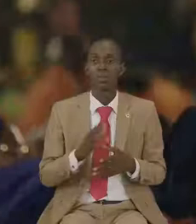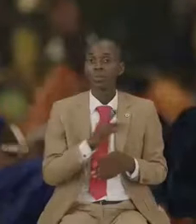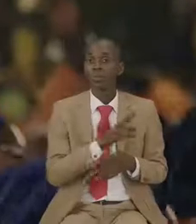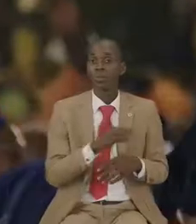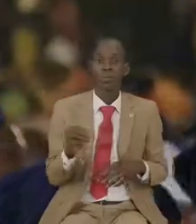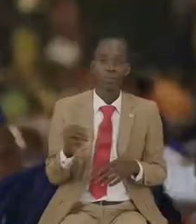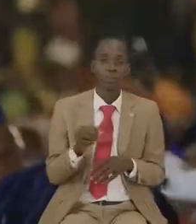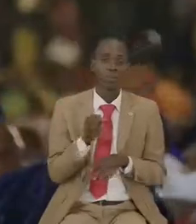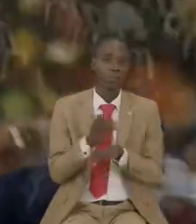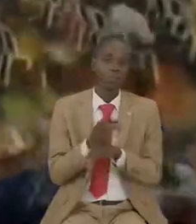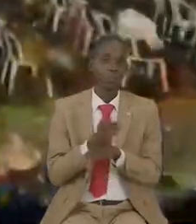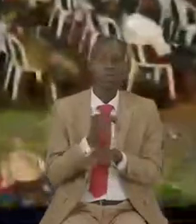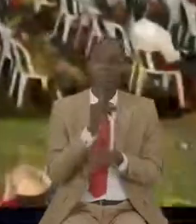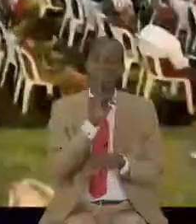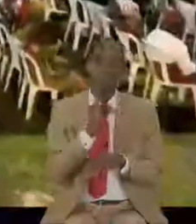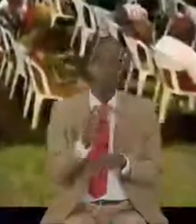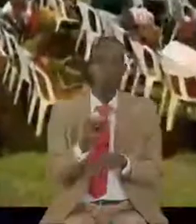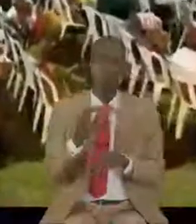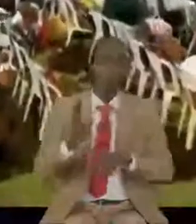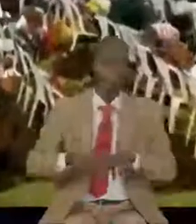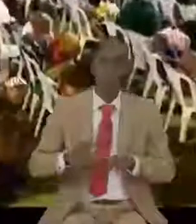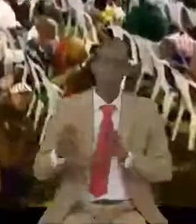Prions le Seigneur.